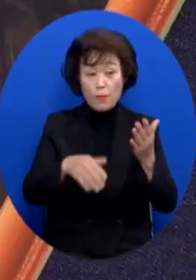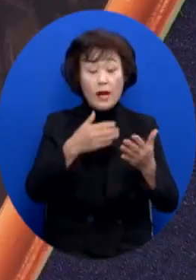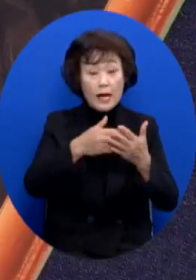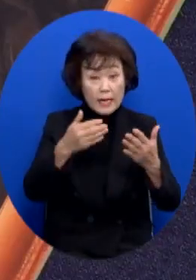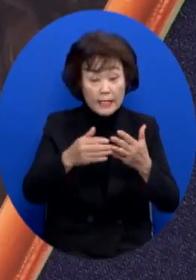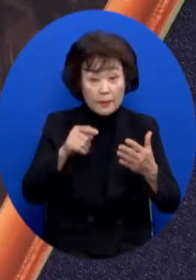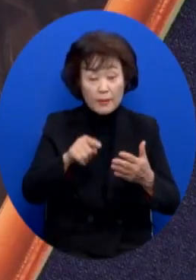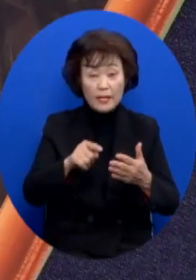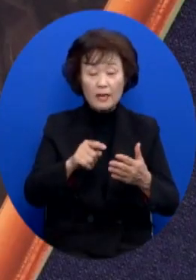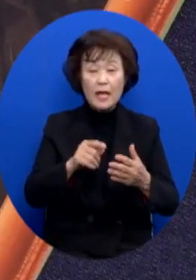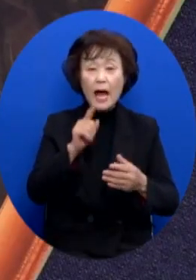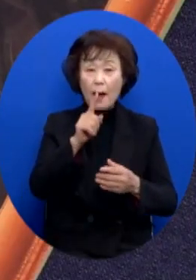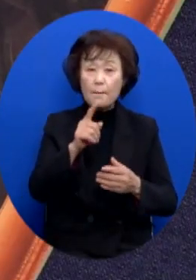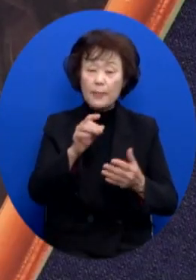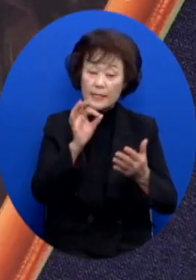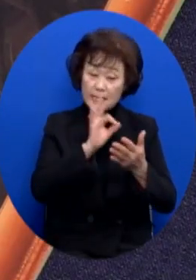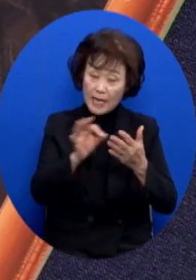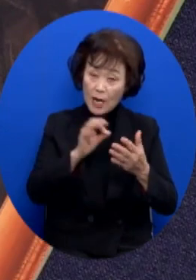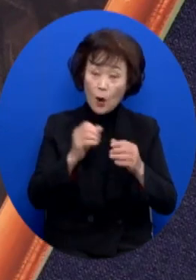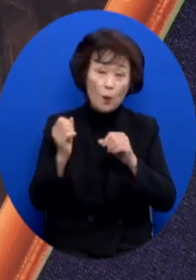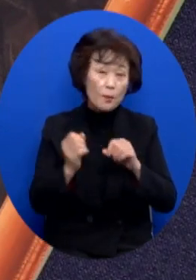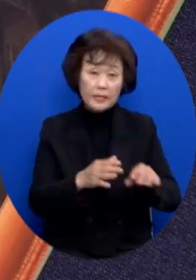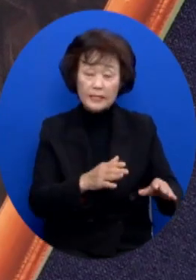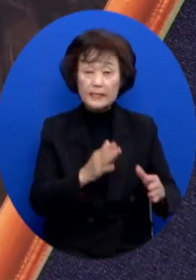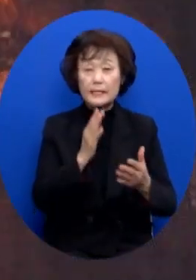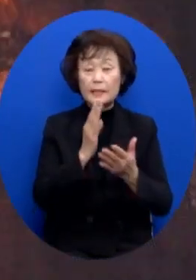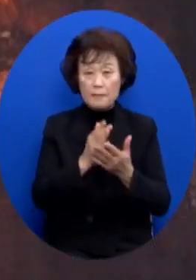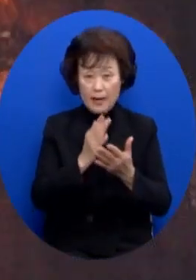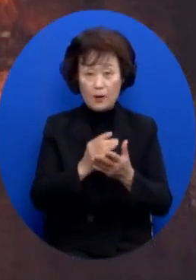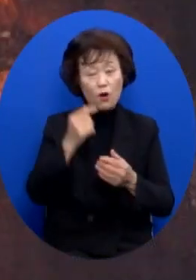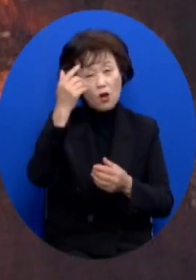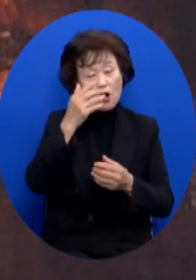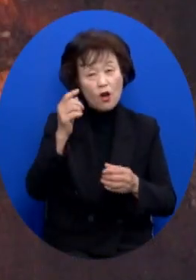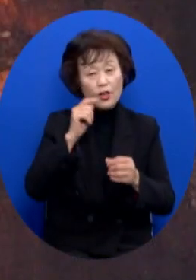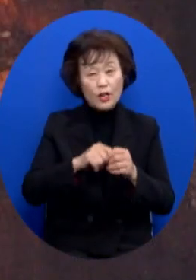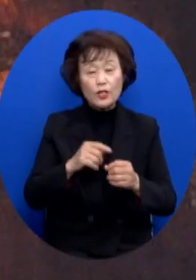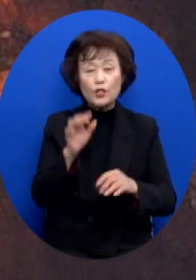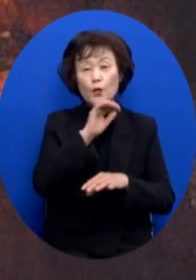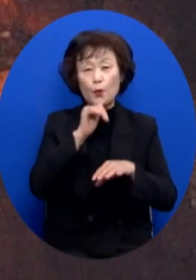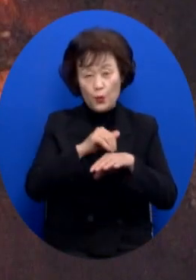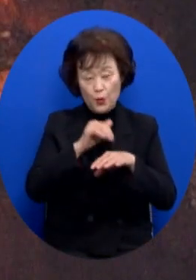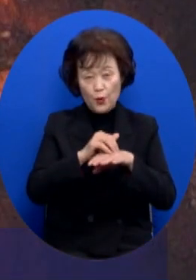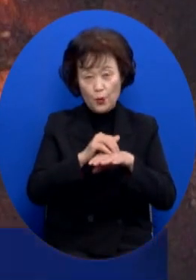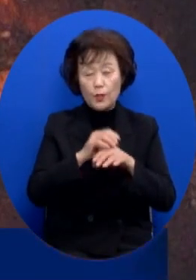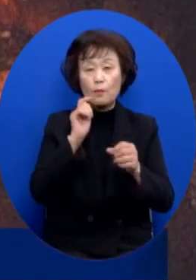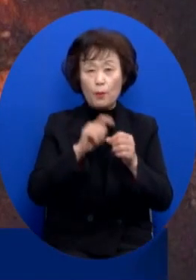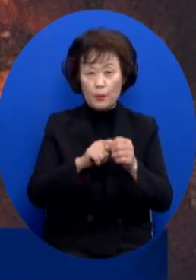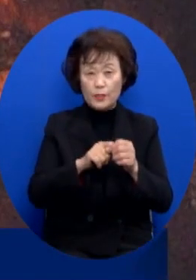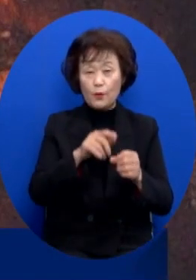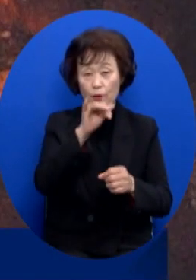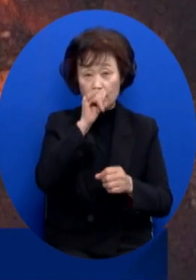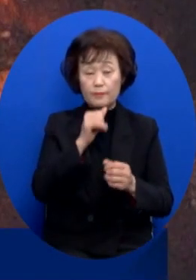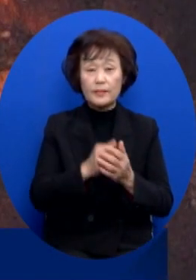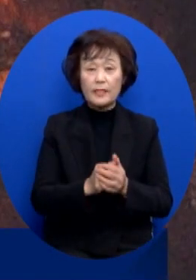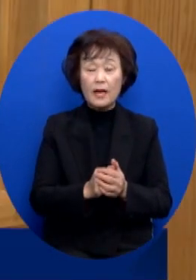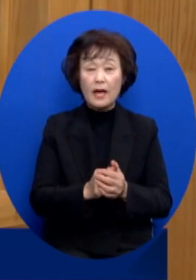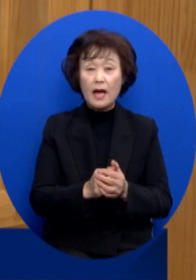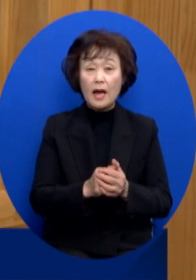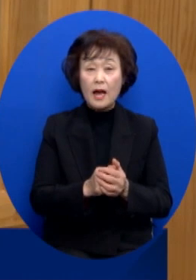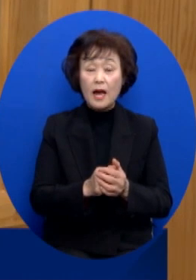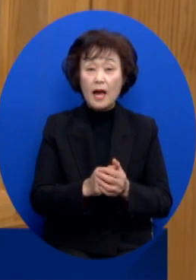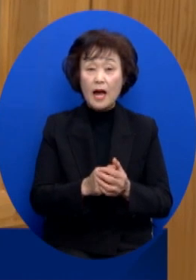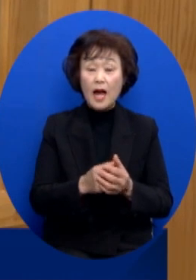사용하고 버려지거나 잊혀지는 영적 훈련을 지향하고자 노력했습니다 그 절기에